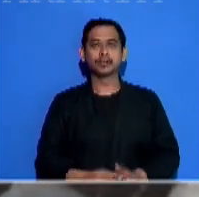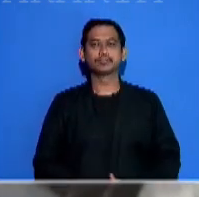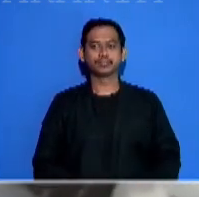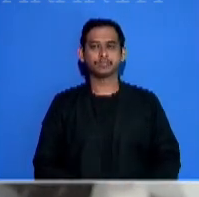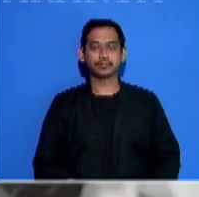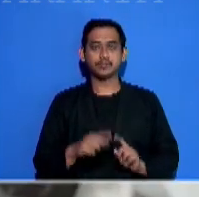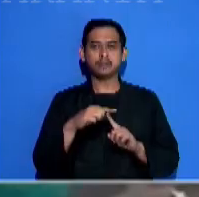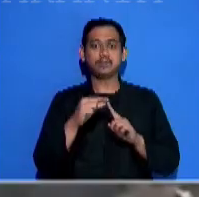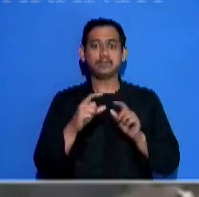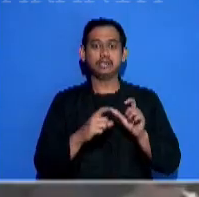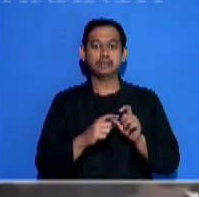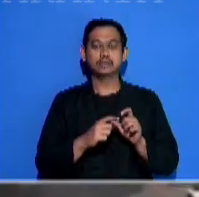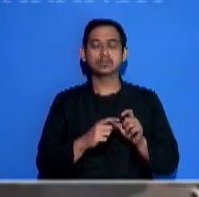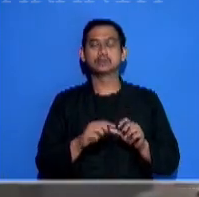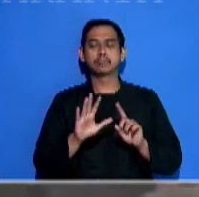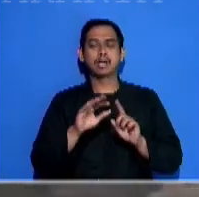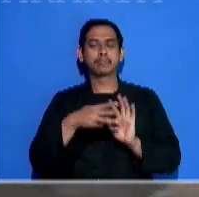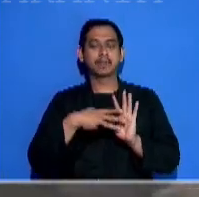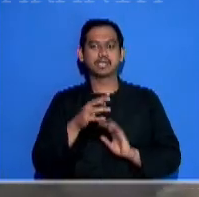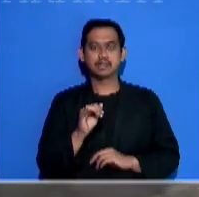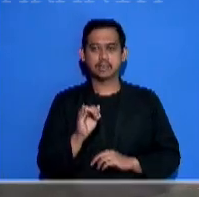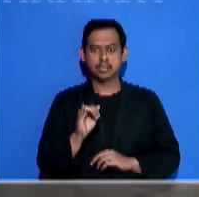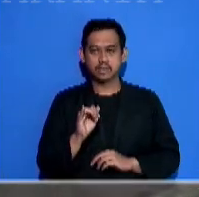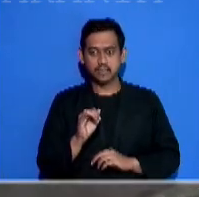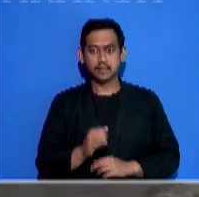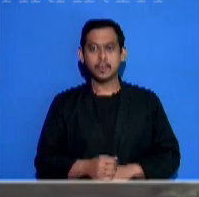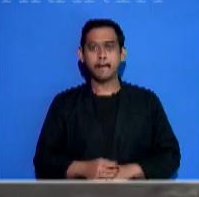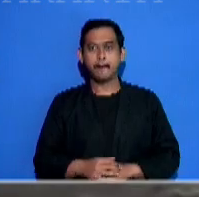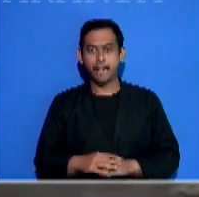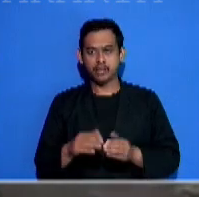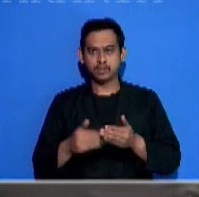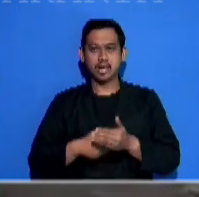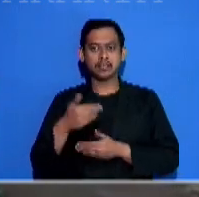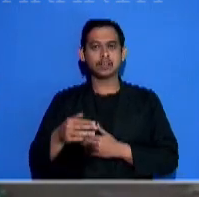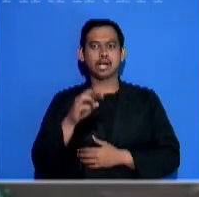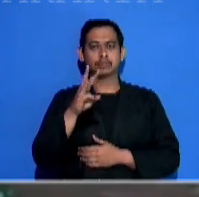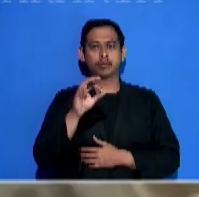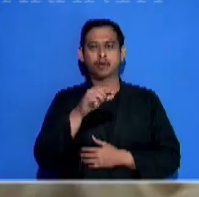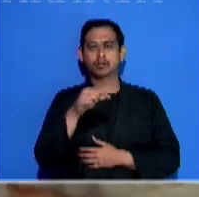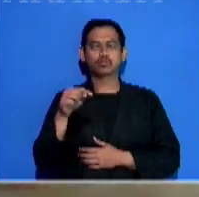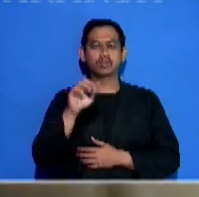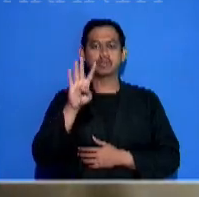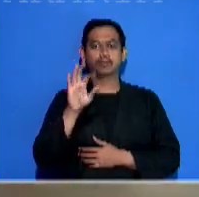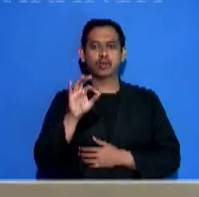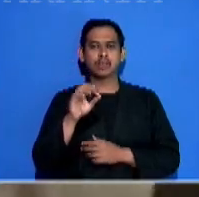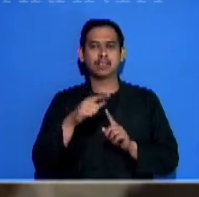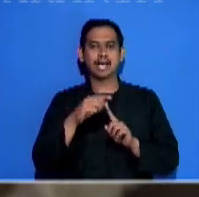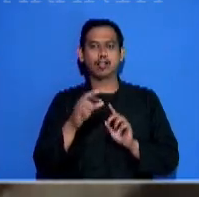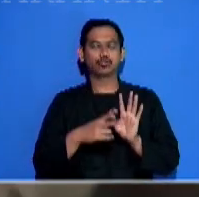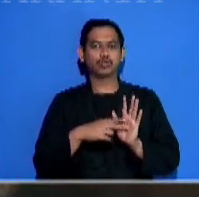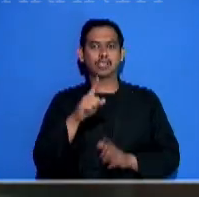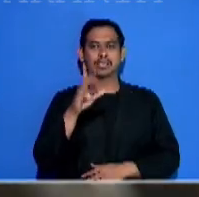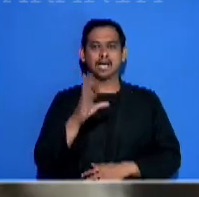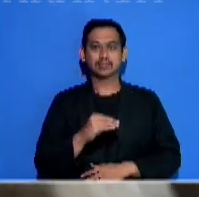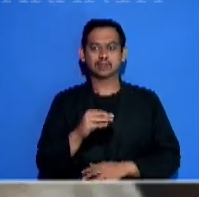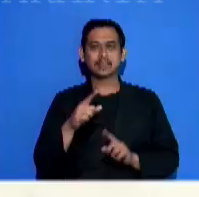15 Mei 2024 dengan kapasitas sampah yang diolah mencapai 30 hingga 40 ton per hari sementara